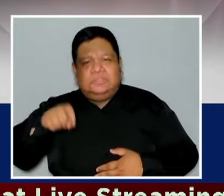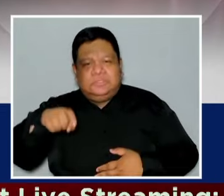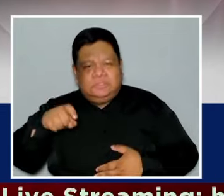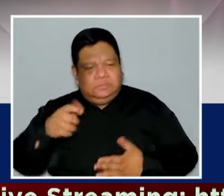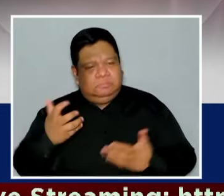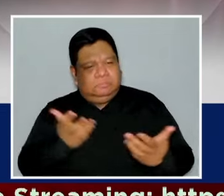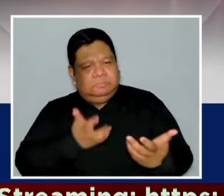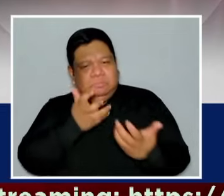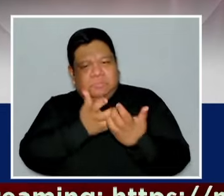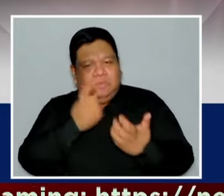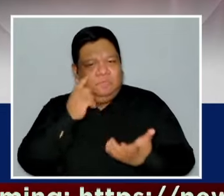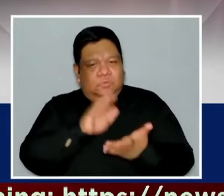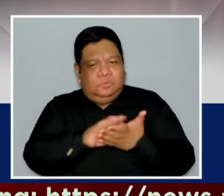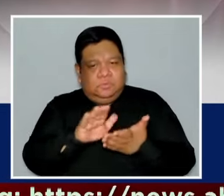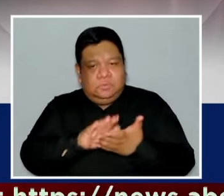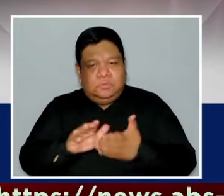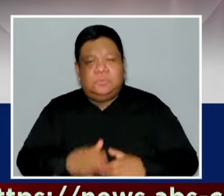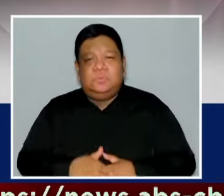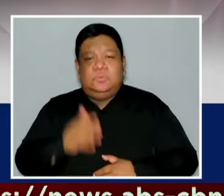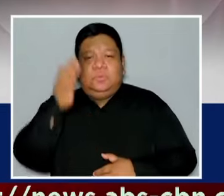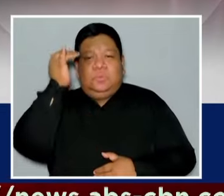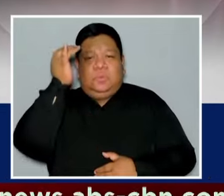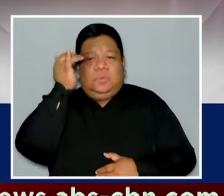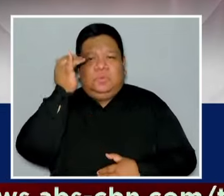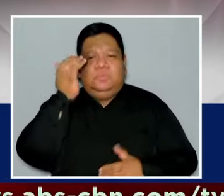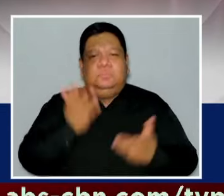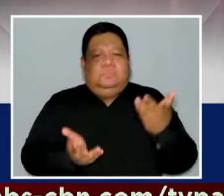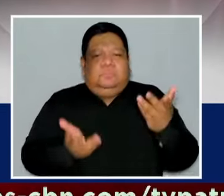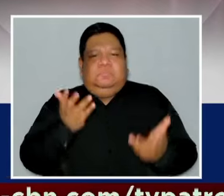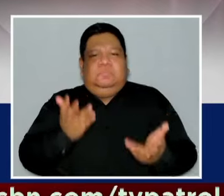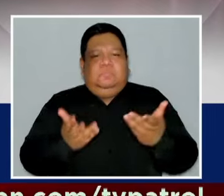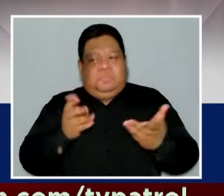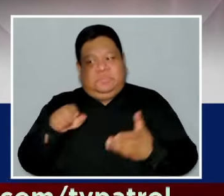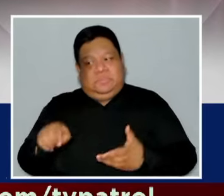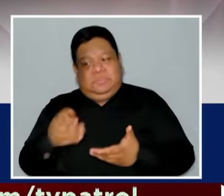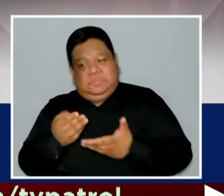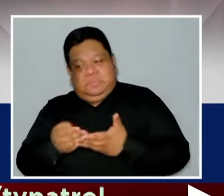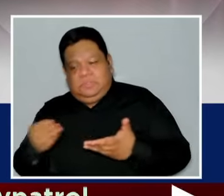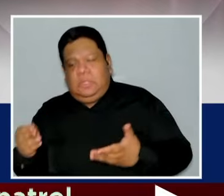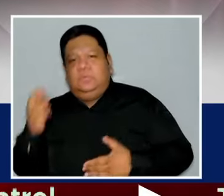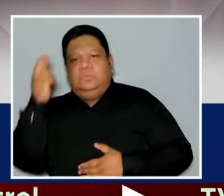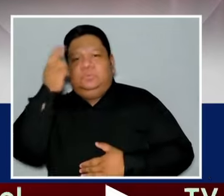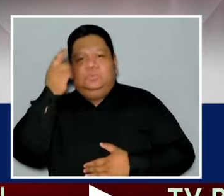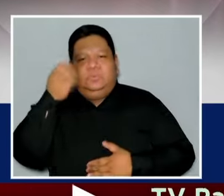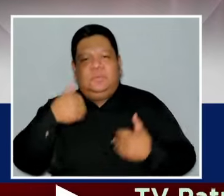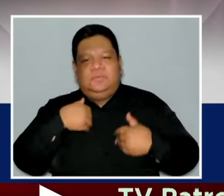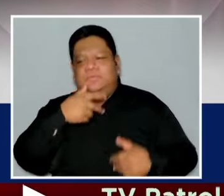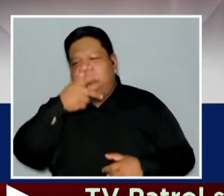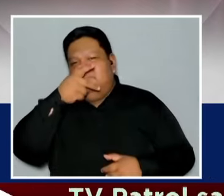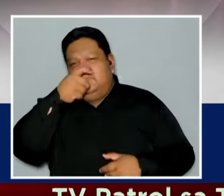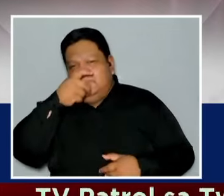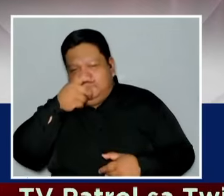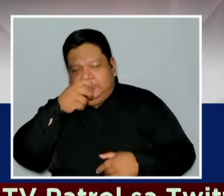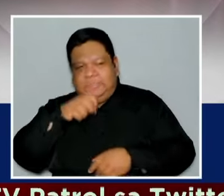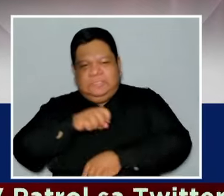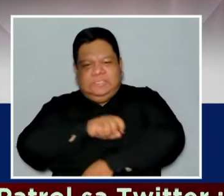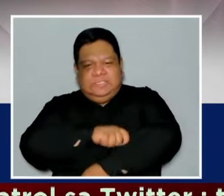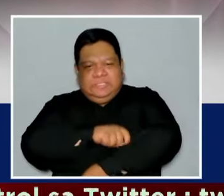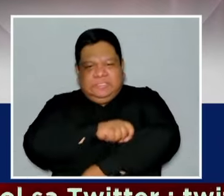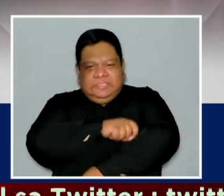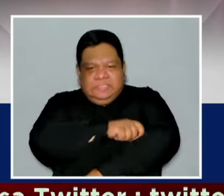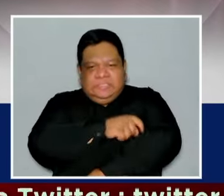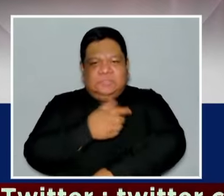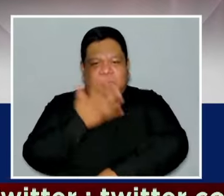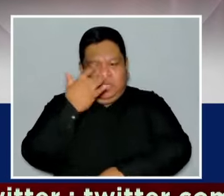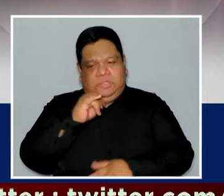dapat para dito. Kasi nga, baka rin kasi naging dahilan kaya nakapamuha yung surot doon sa upuang pinikwestiyon, hindi sa akma